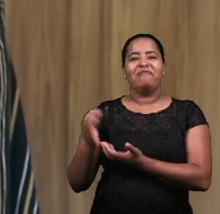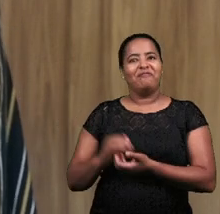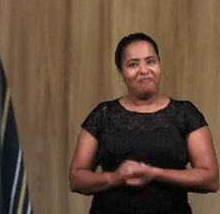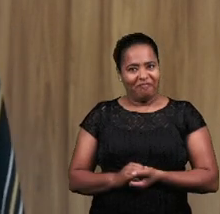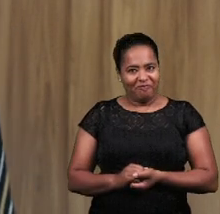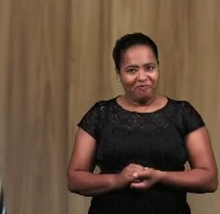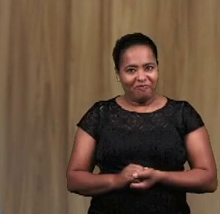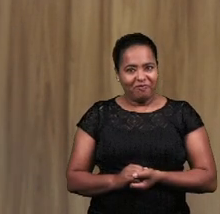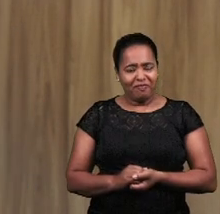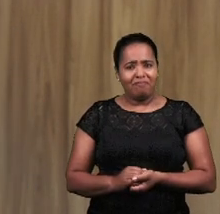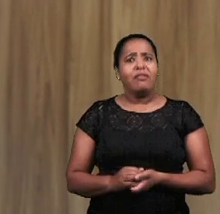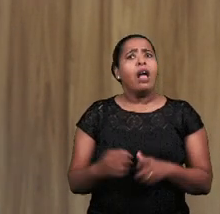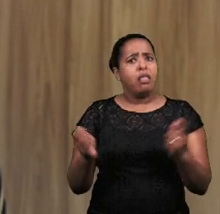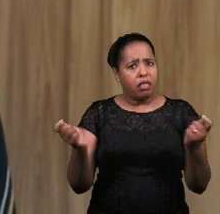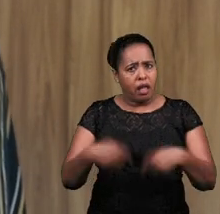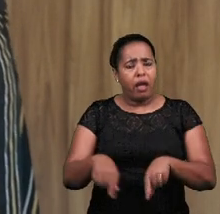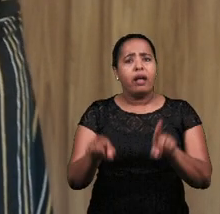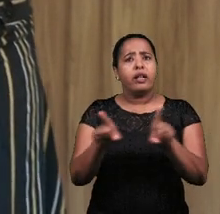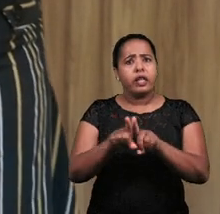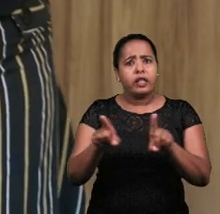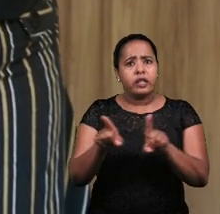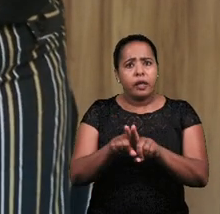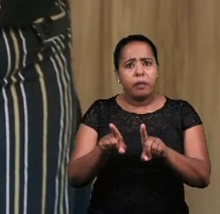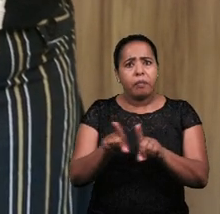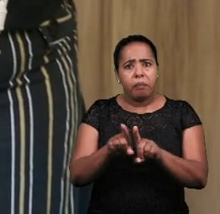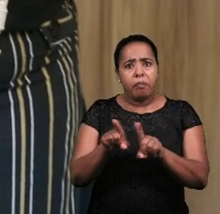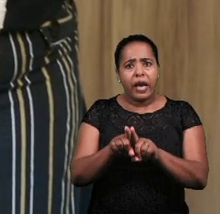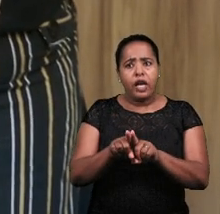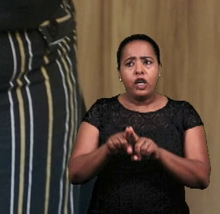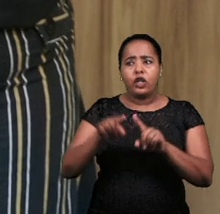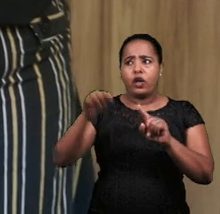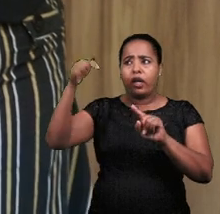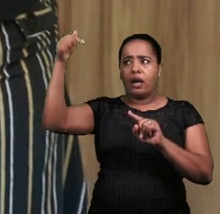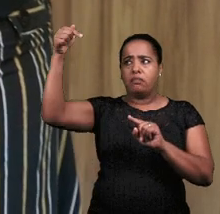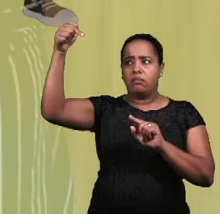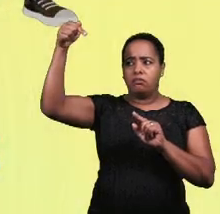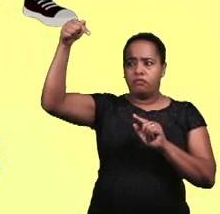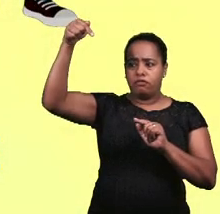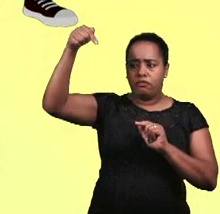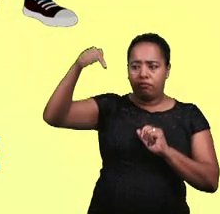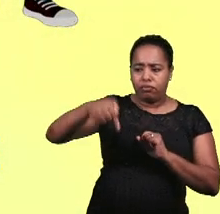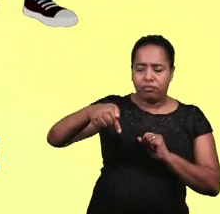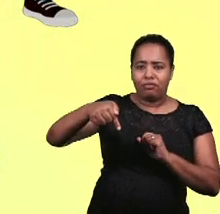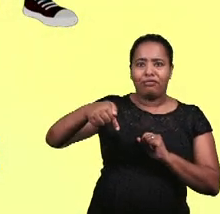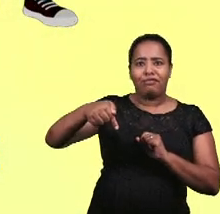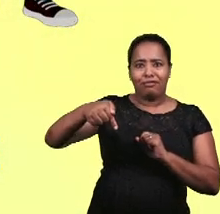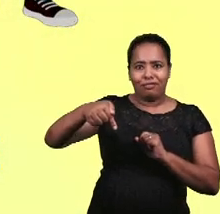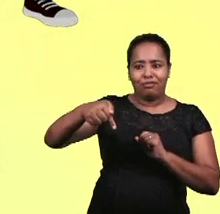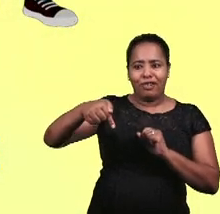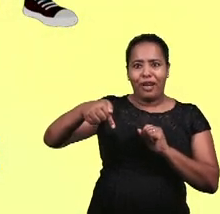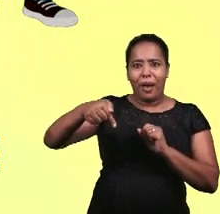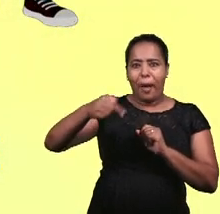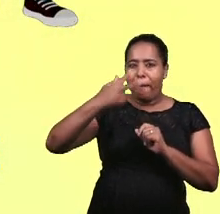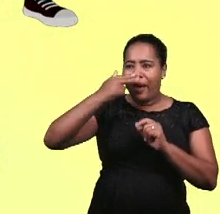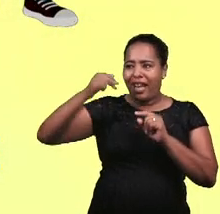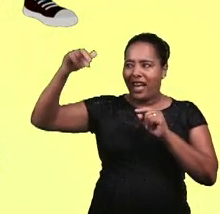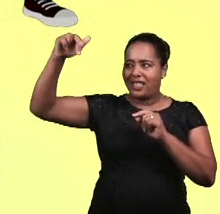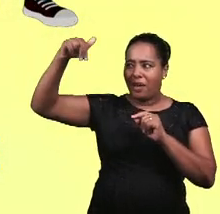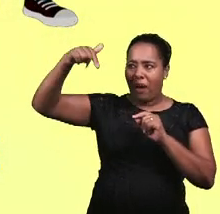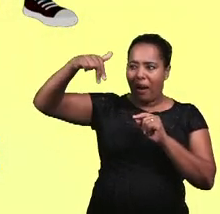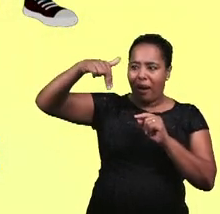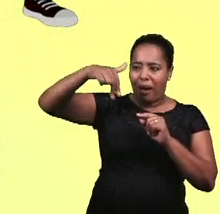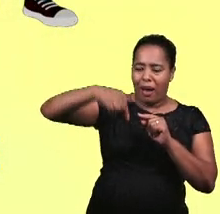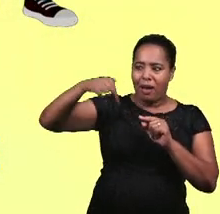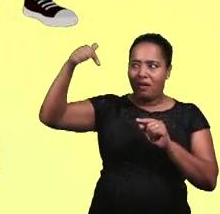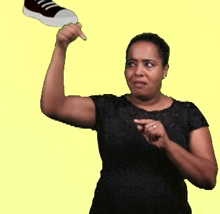Nous pouvons aussi jouer de manière descendante, comme nous étions en train de descendre des escaliers.